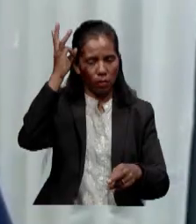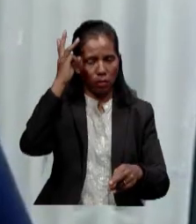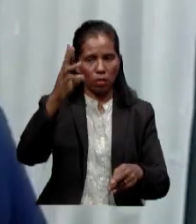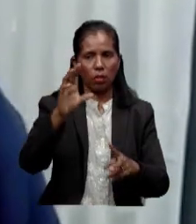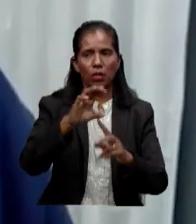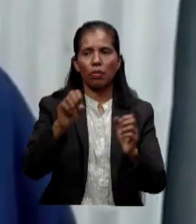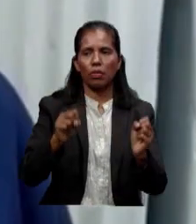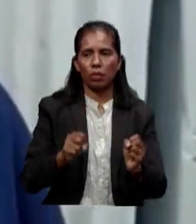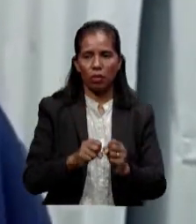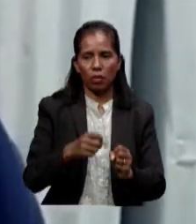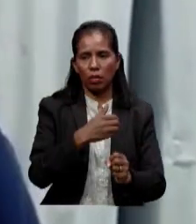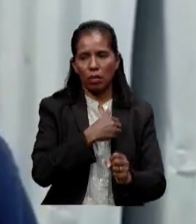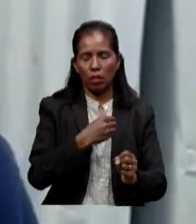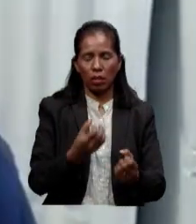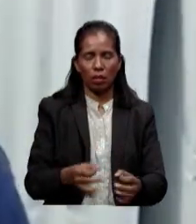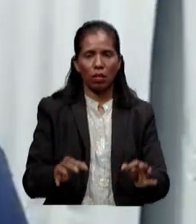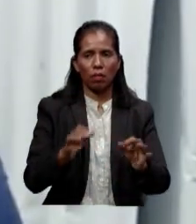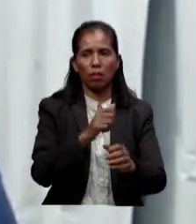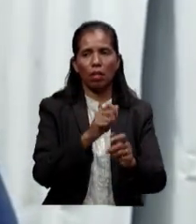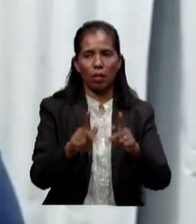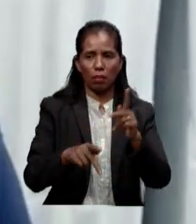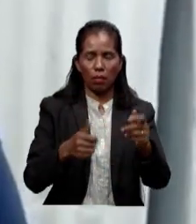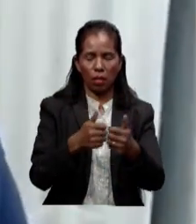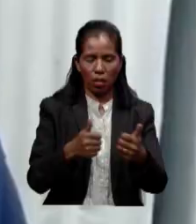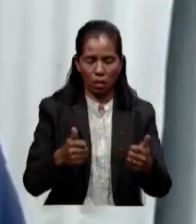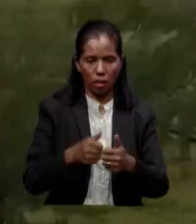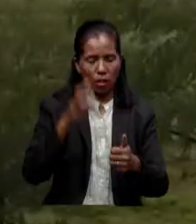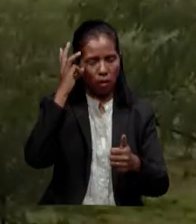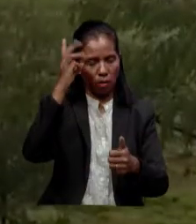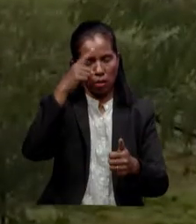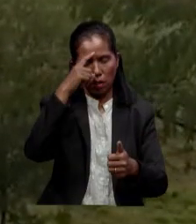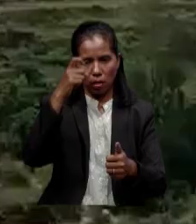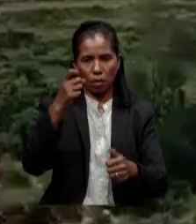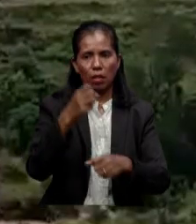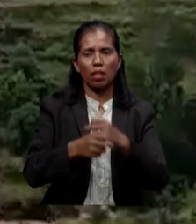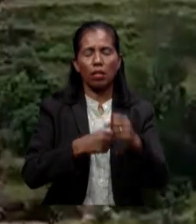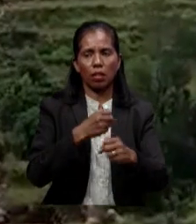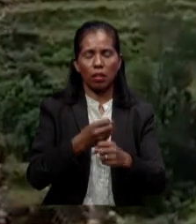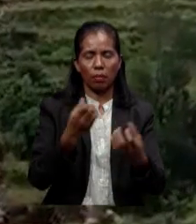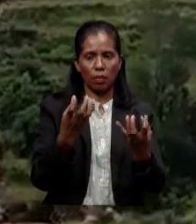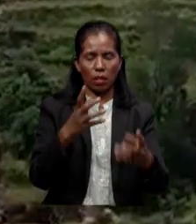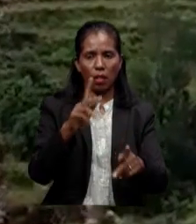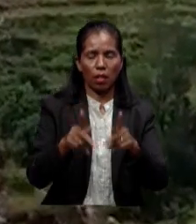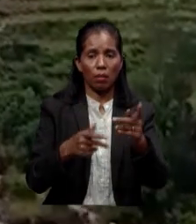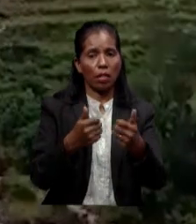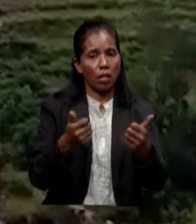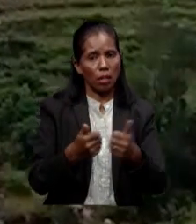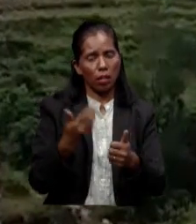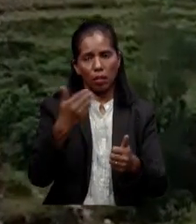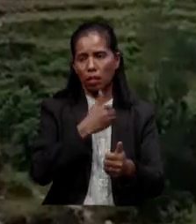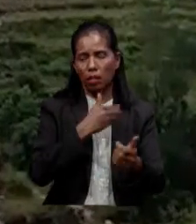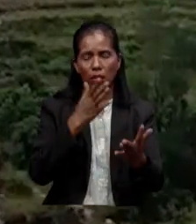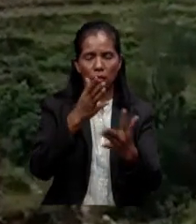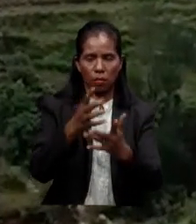Fatubosa promete setau prioridade ba komunidade aldei Hoholeten ya preokupa saune. Tambah durante tinambara kona komunidade iha le refere sedauk asesu